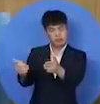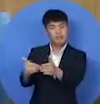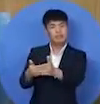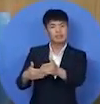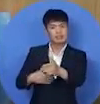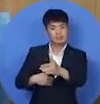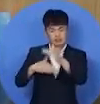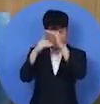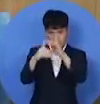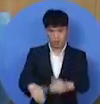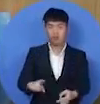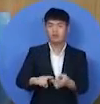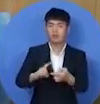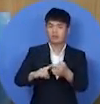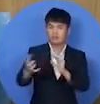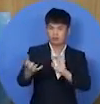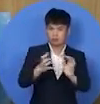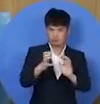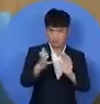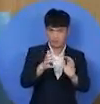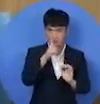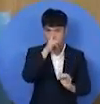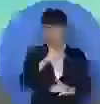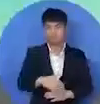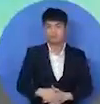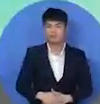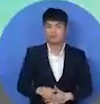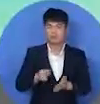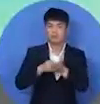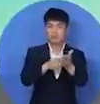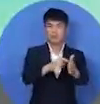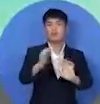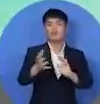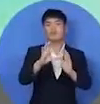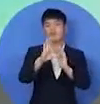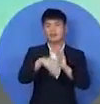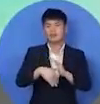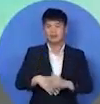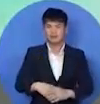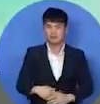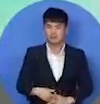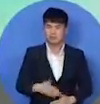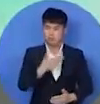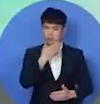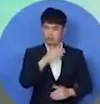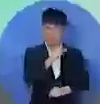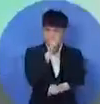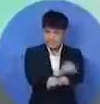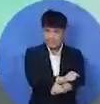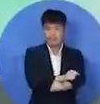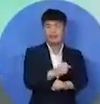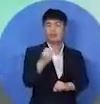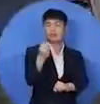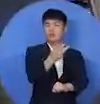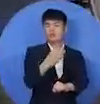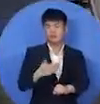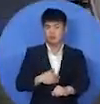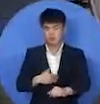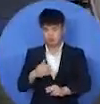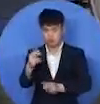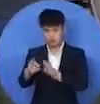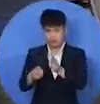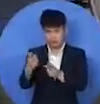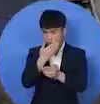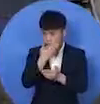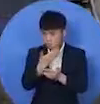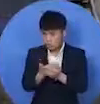상반기 주요 업무 추진 상황 보고회를 개최했습니다. 이날 보고회는 올해 상반기 우수 사례에 대한 발표와 부서별